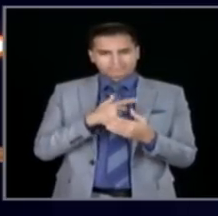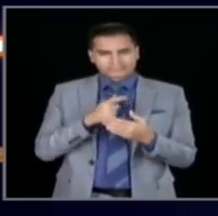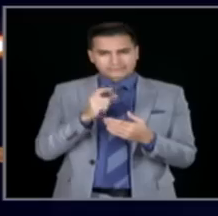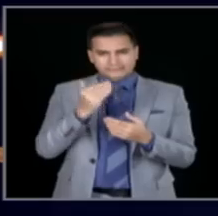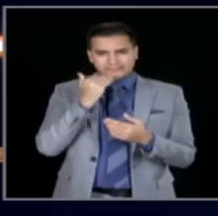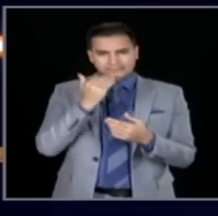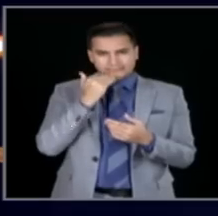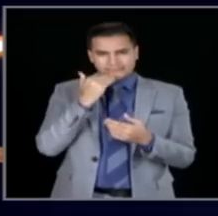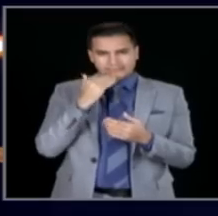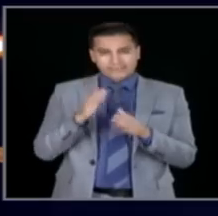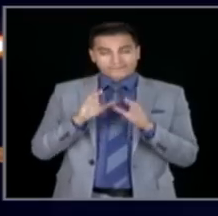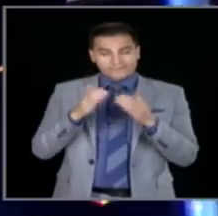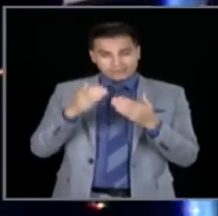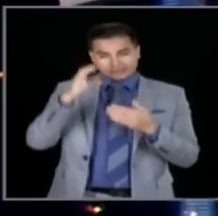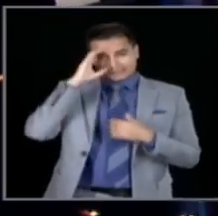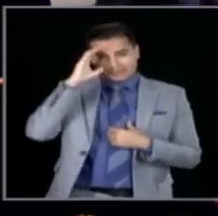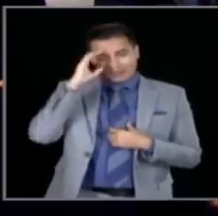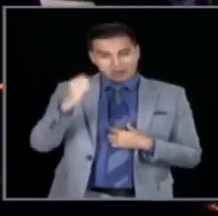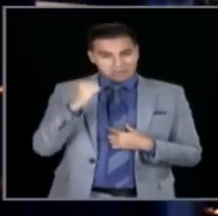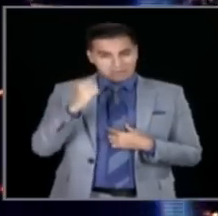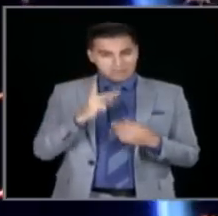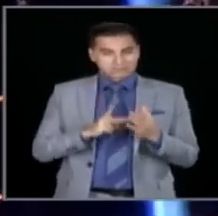نرحب كلنا فريق الزمالك.